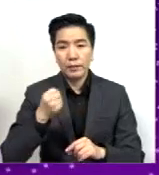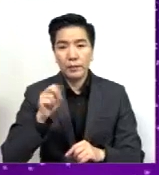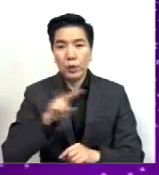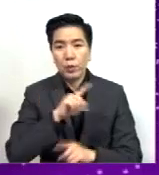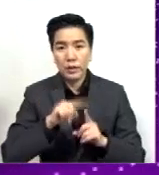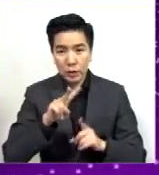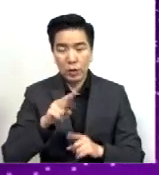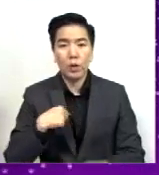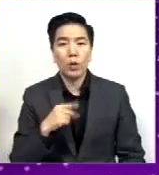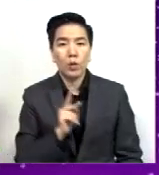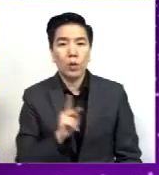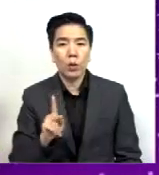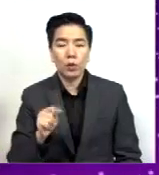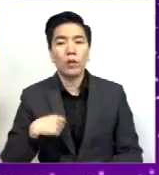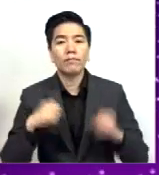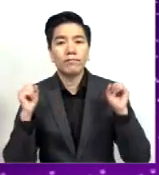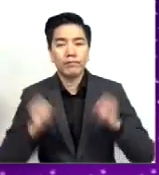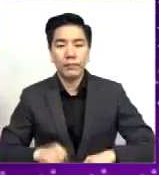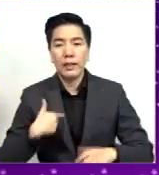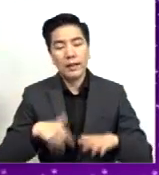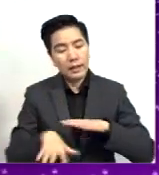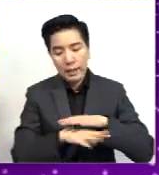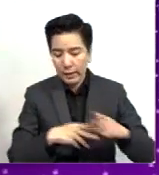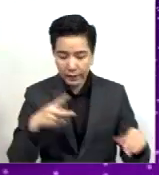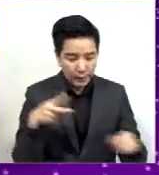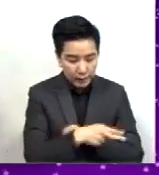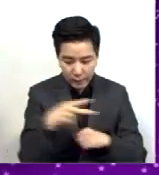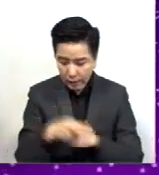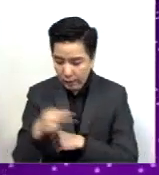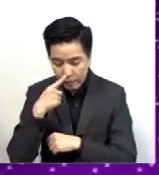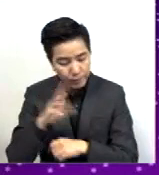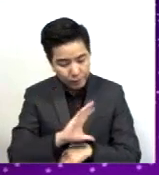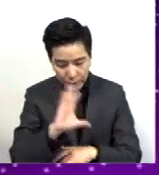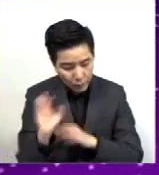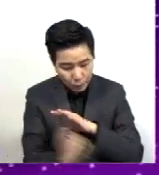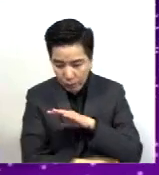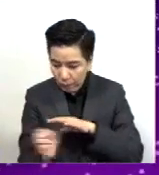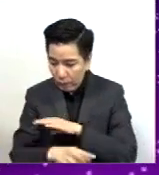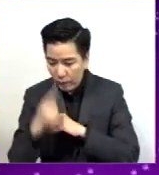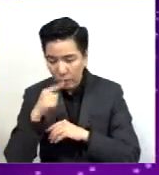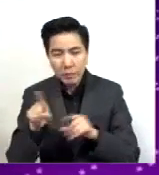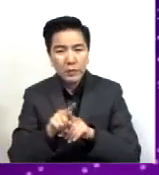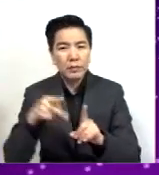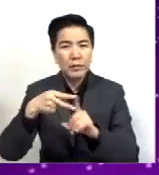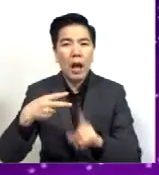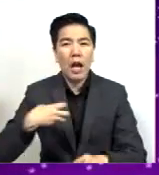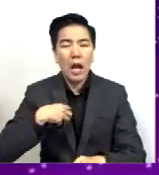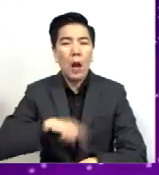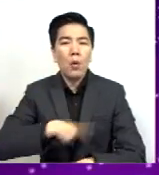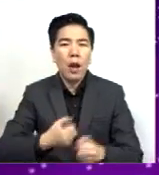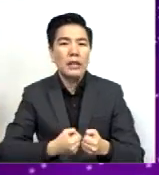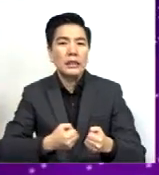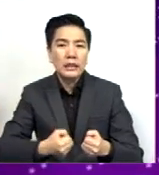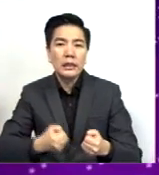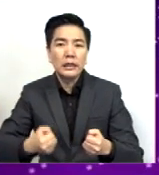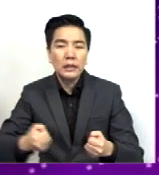คมกกต.มีมติเรื่องของการตัดพยานหลักฐานโดยระบุว่าพรรคอนาคตใหม่มีเจตนาต้องการถ่วงเวล